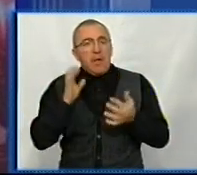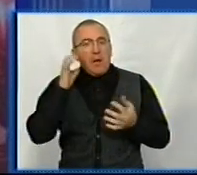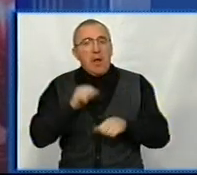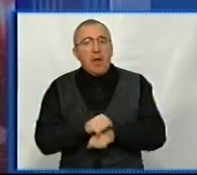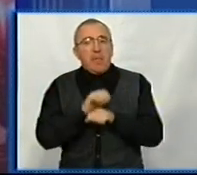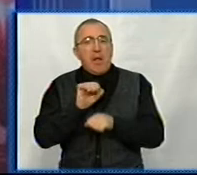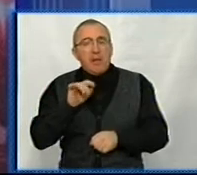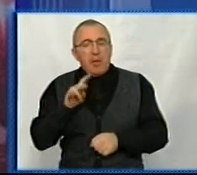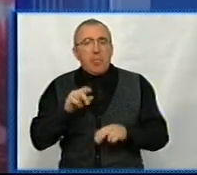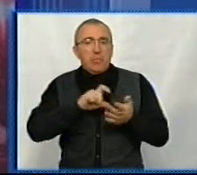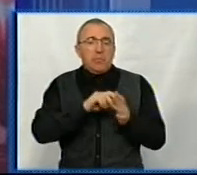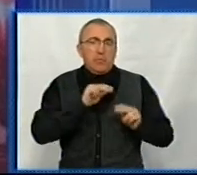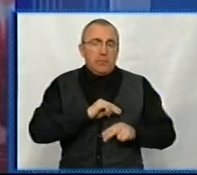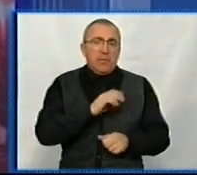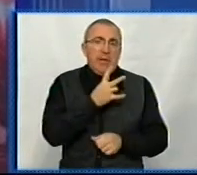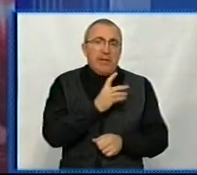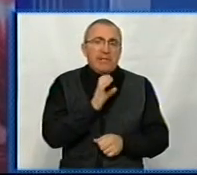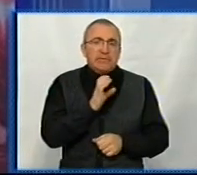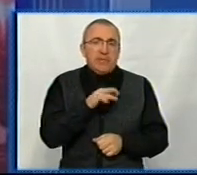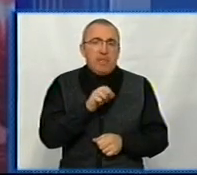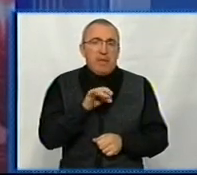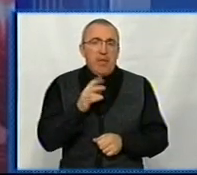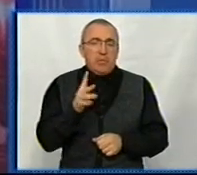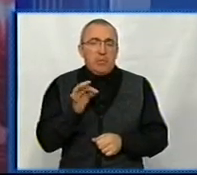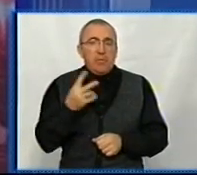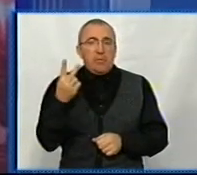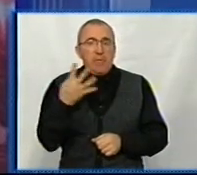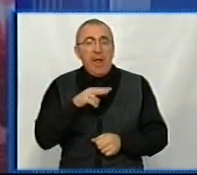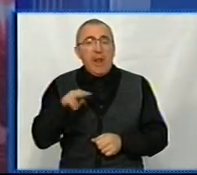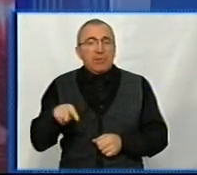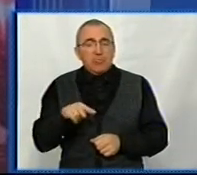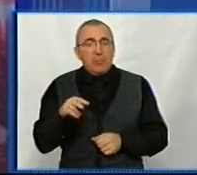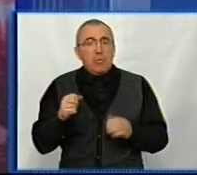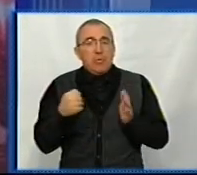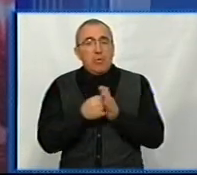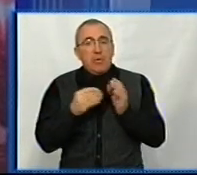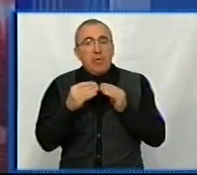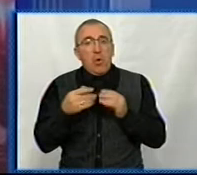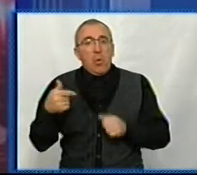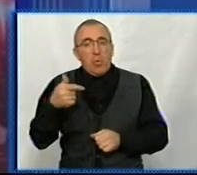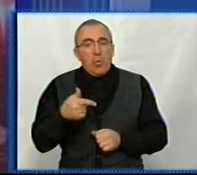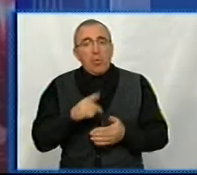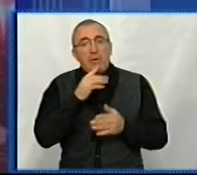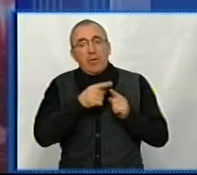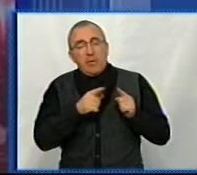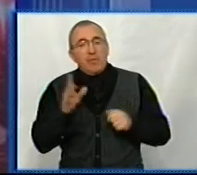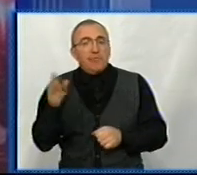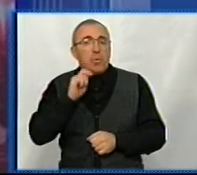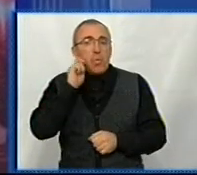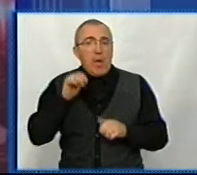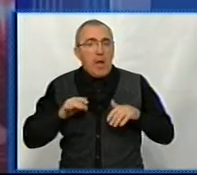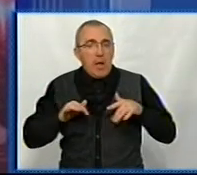Майдан». У студії працює Наталя Сметанко. З 25 листопада по 10 грудня тривала всеукраїнська